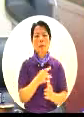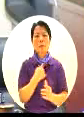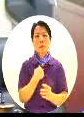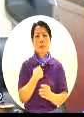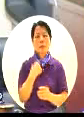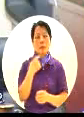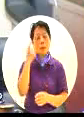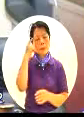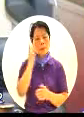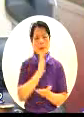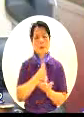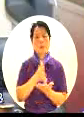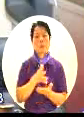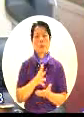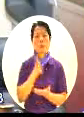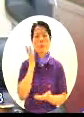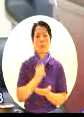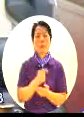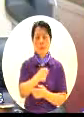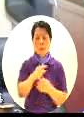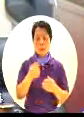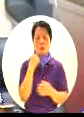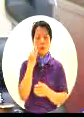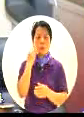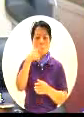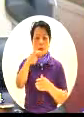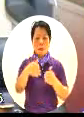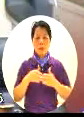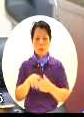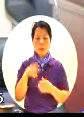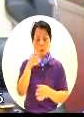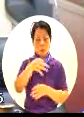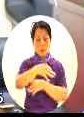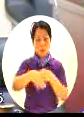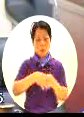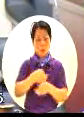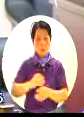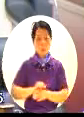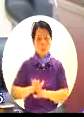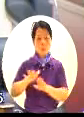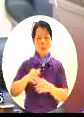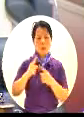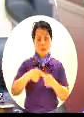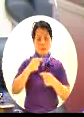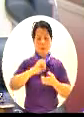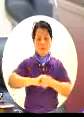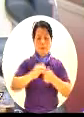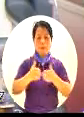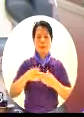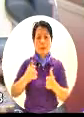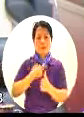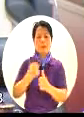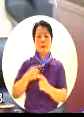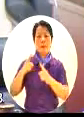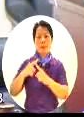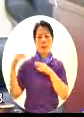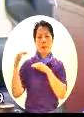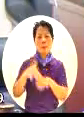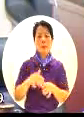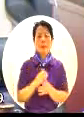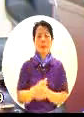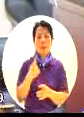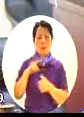一下说如果你要有这种前潮一定要有这人潮，那人潮我们现在持续在增